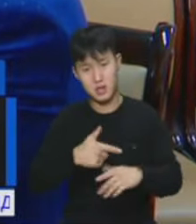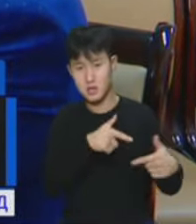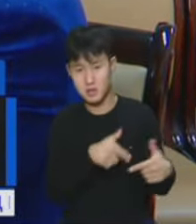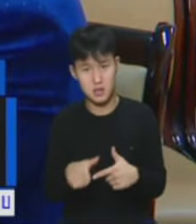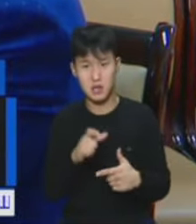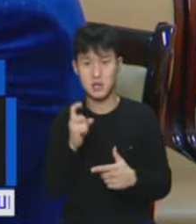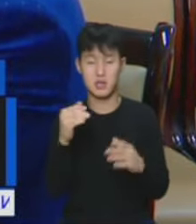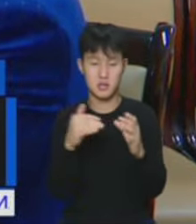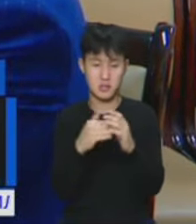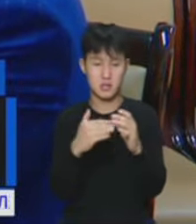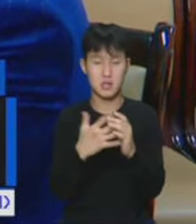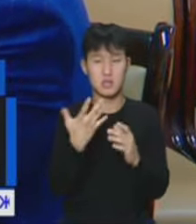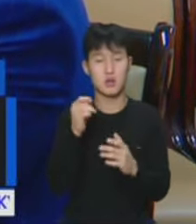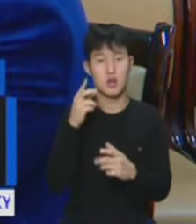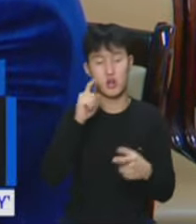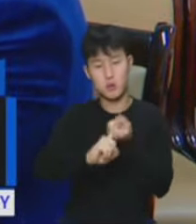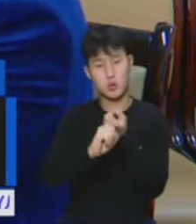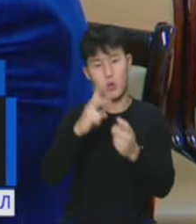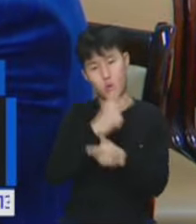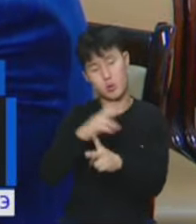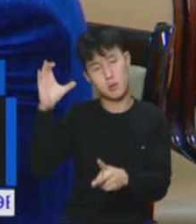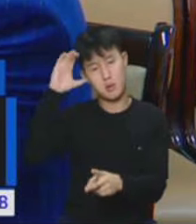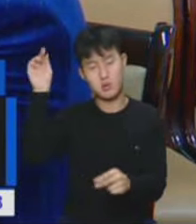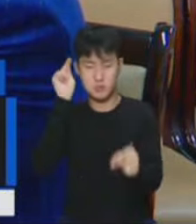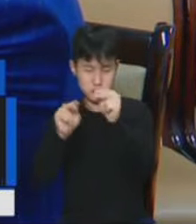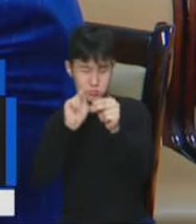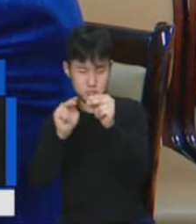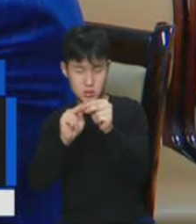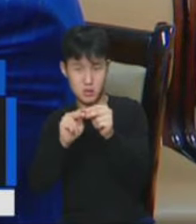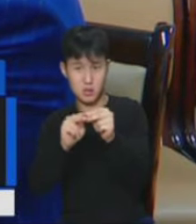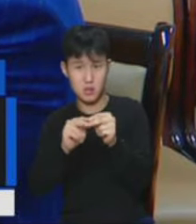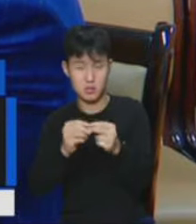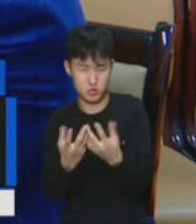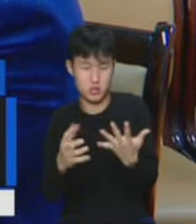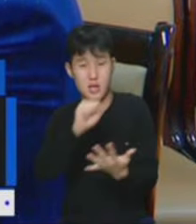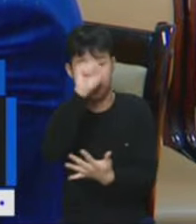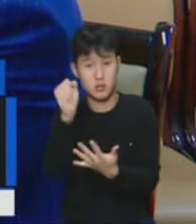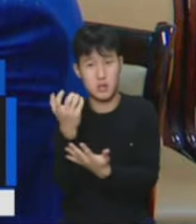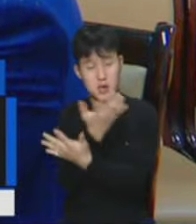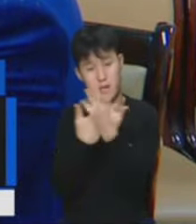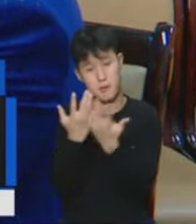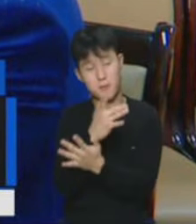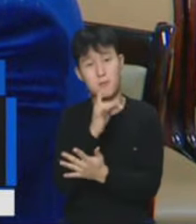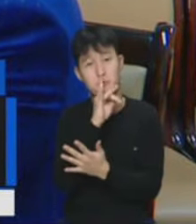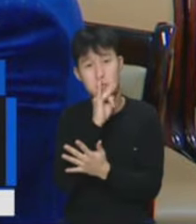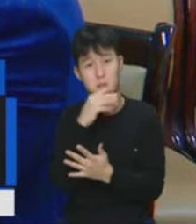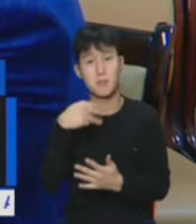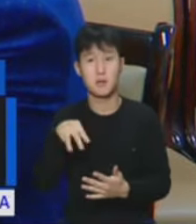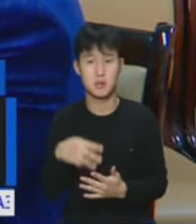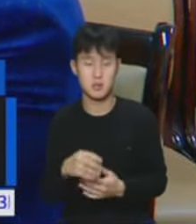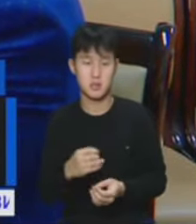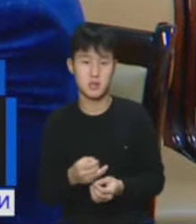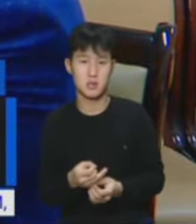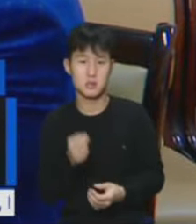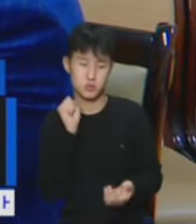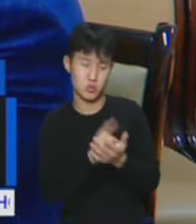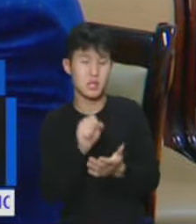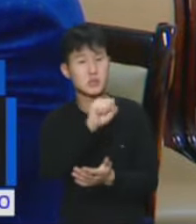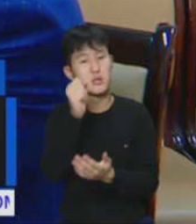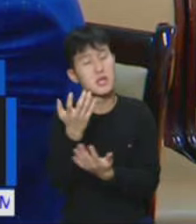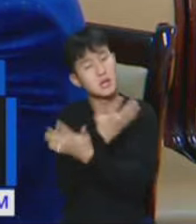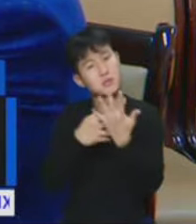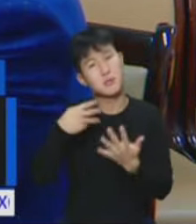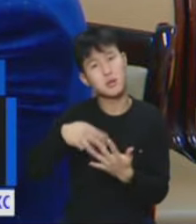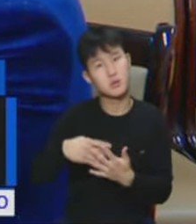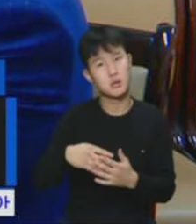компантай холбоотой хууль нэлтийн байгууллага дээр шалгагдаж байгаа болоод бас яригдах бох. Энд дэр нэлийн чухал асуудлууд яригдана гэж одоо танаа